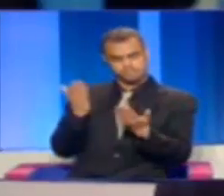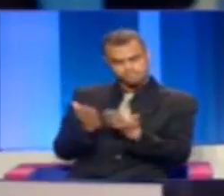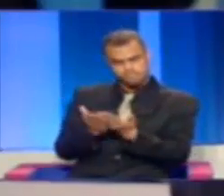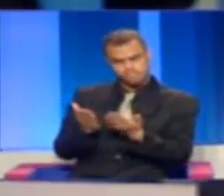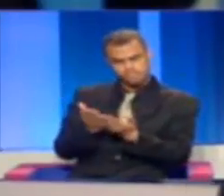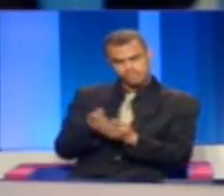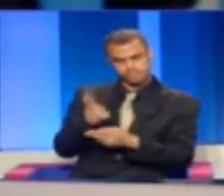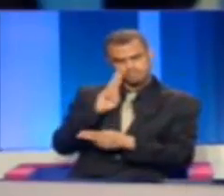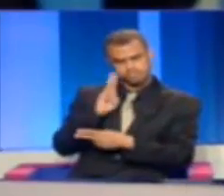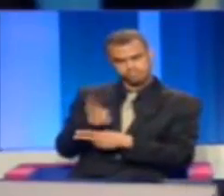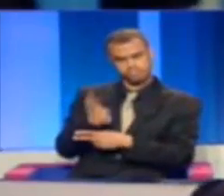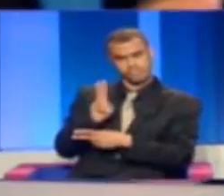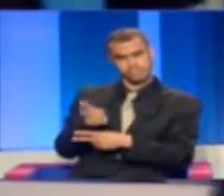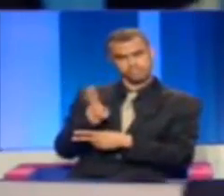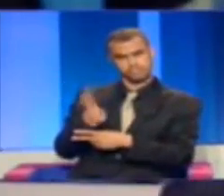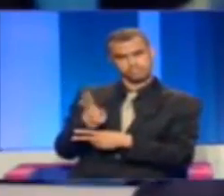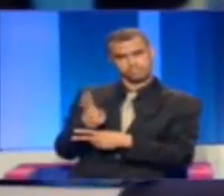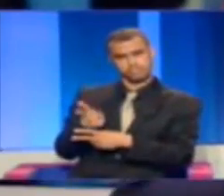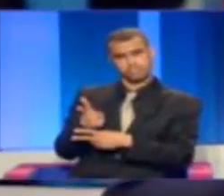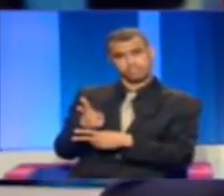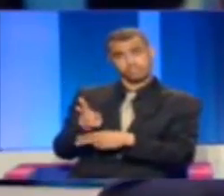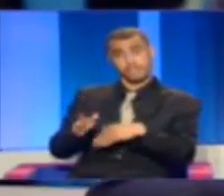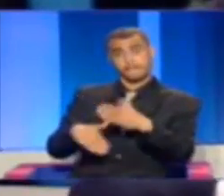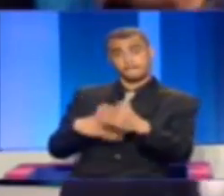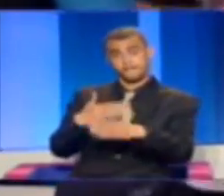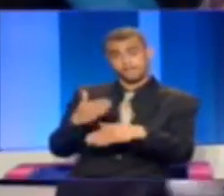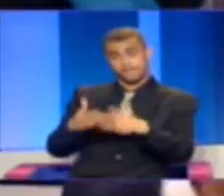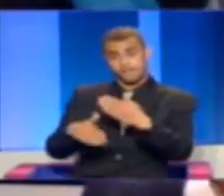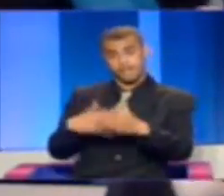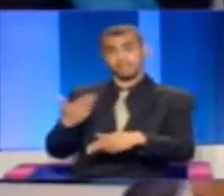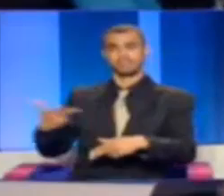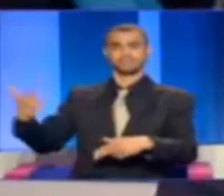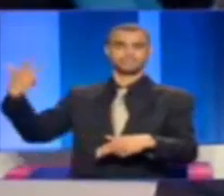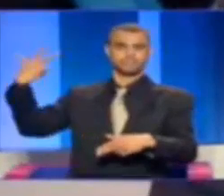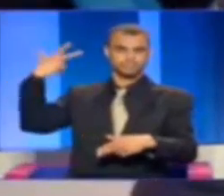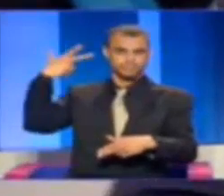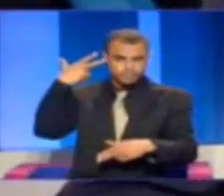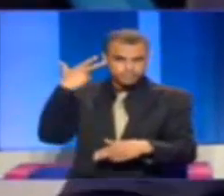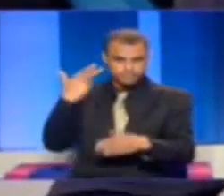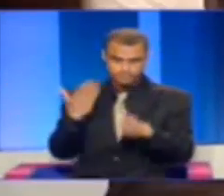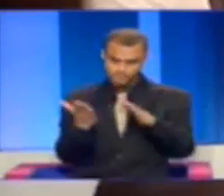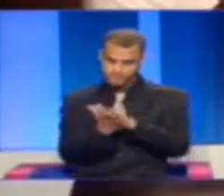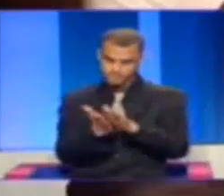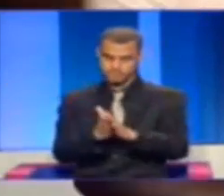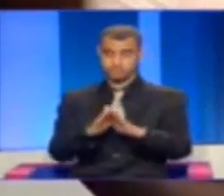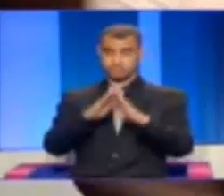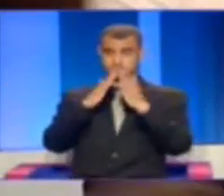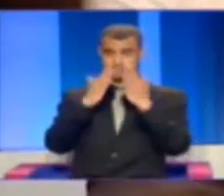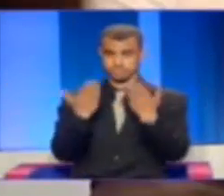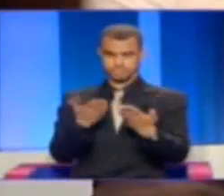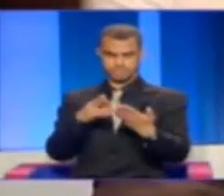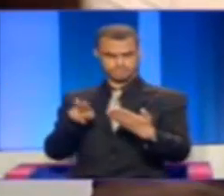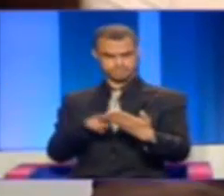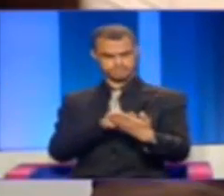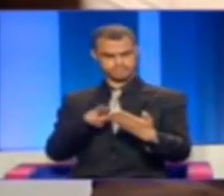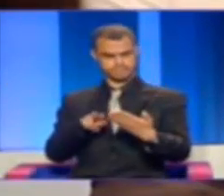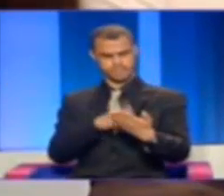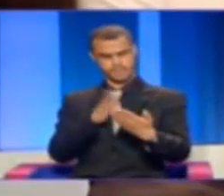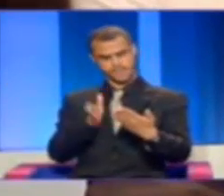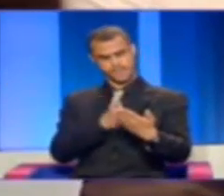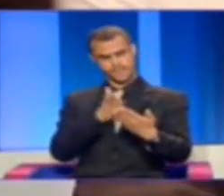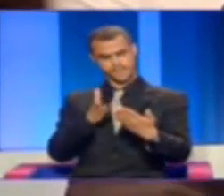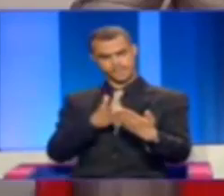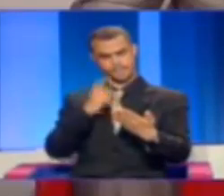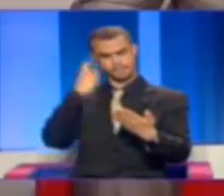متأنية للعوامل التي قد تؤثر على نجاح هذه العملية. إذا ضروري مثلا ندرسوا الملف ديال هذا الطفل هذا بواحد الشكل